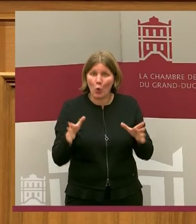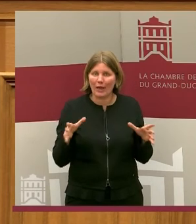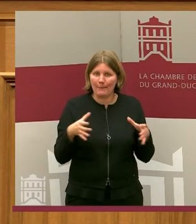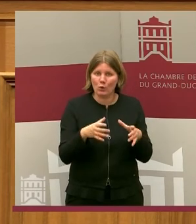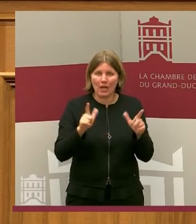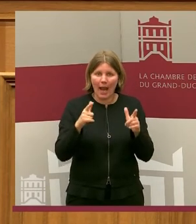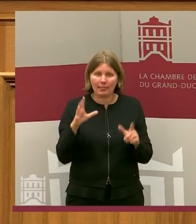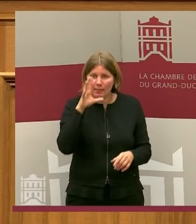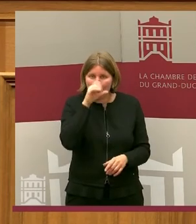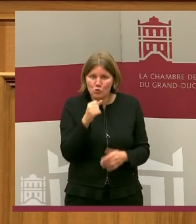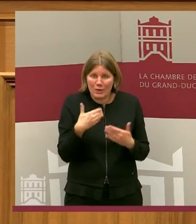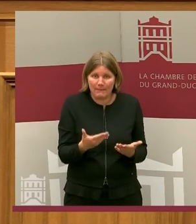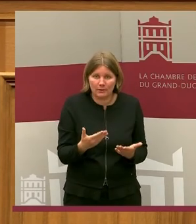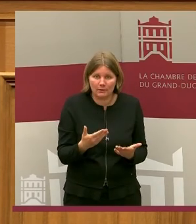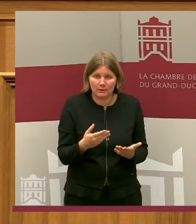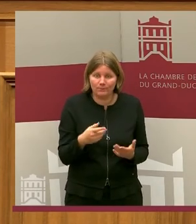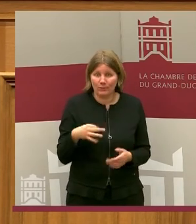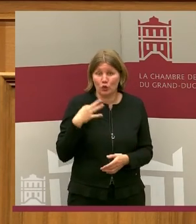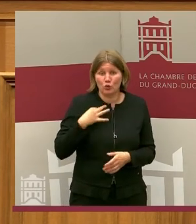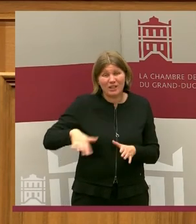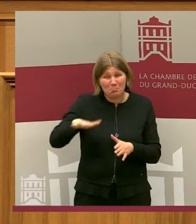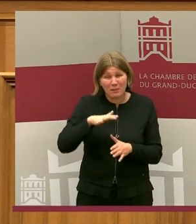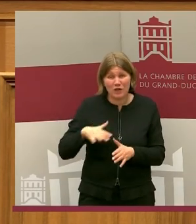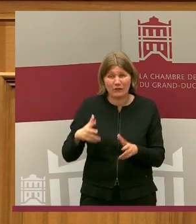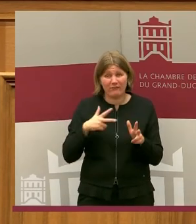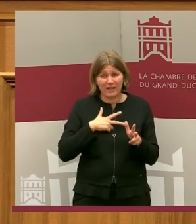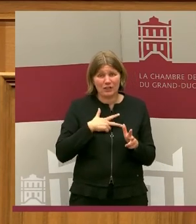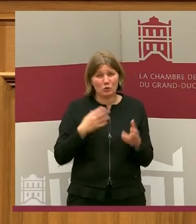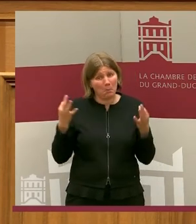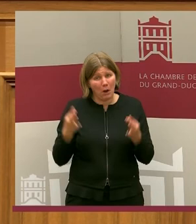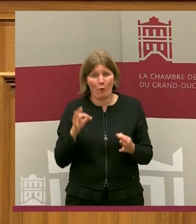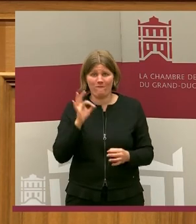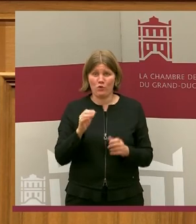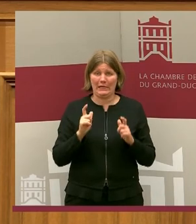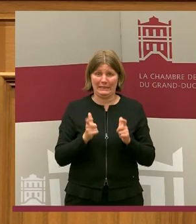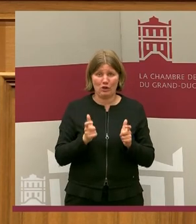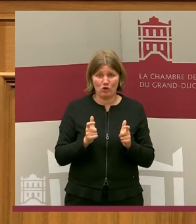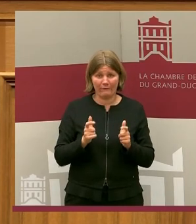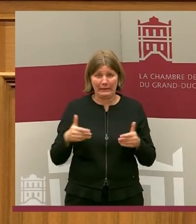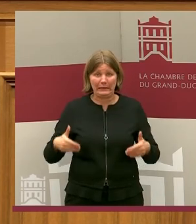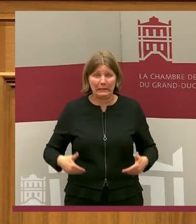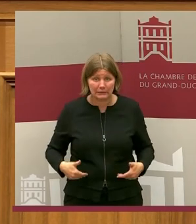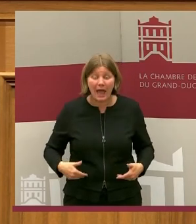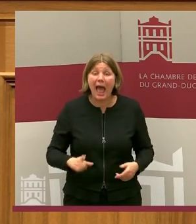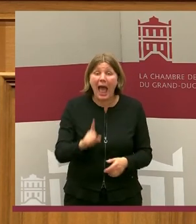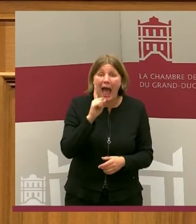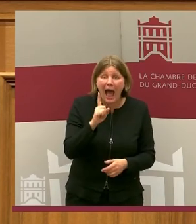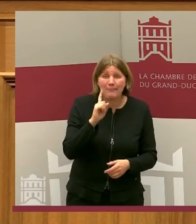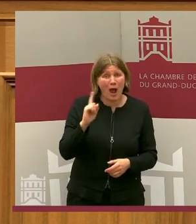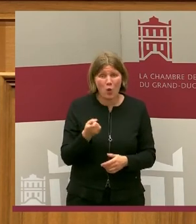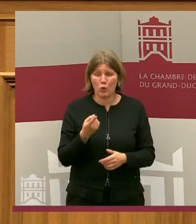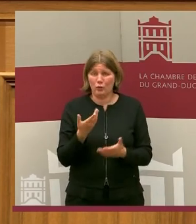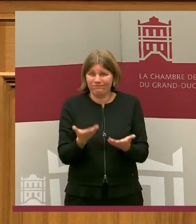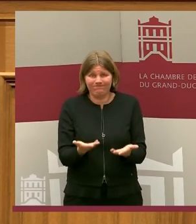gegeben, weil der Gesundheitssektor gut der Gesellschaft zu denken. Aber auch das dauert und dauert. Die Regierung